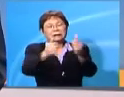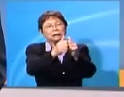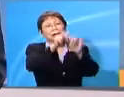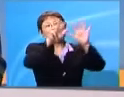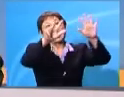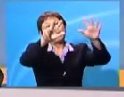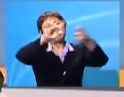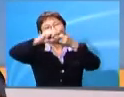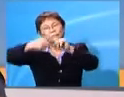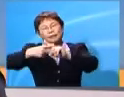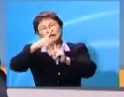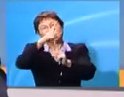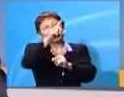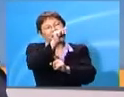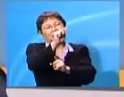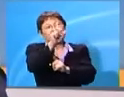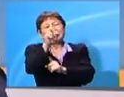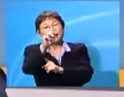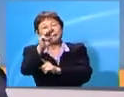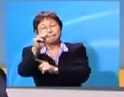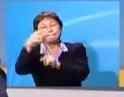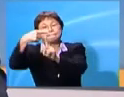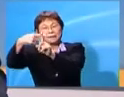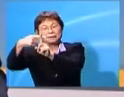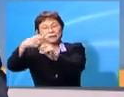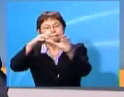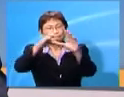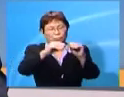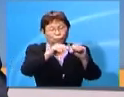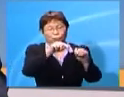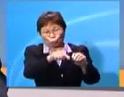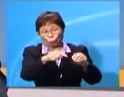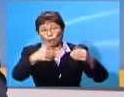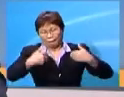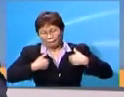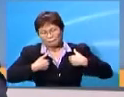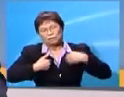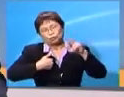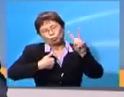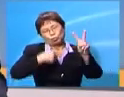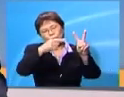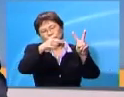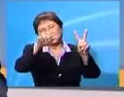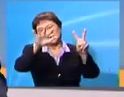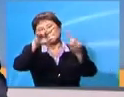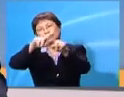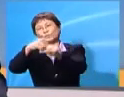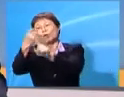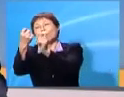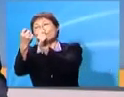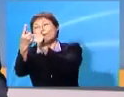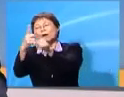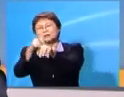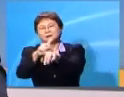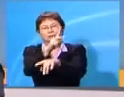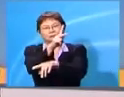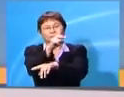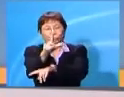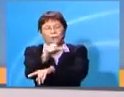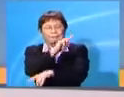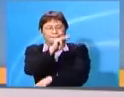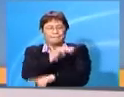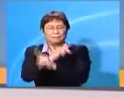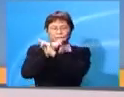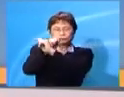rakan dialog ADMM+. Mesyuarat ADMM+ akan diadakan pada 2 hingga 5 November depan di Ibu Negara.